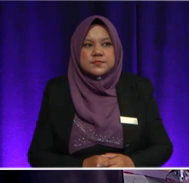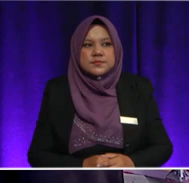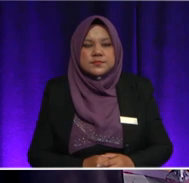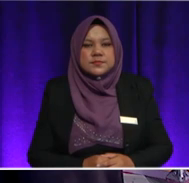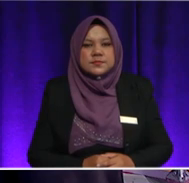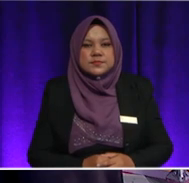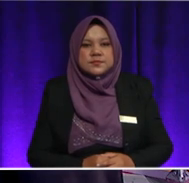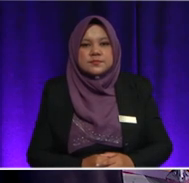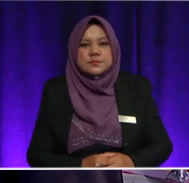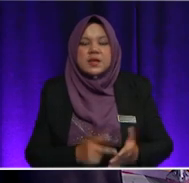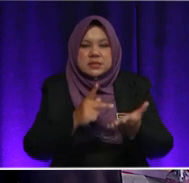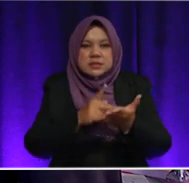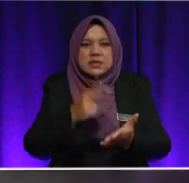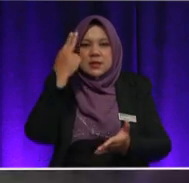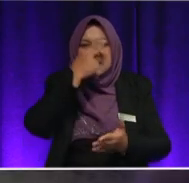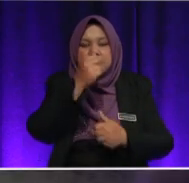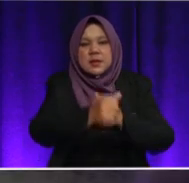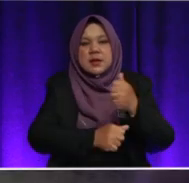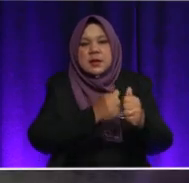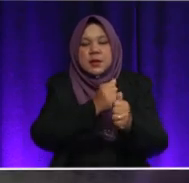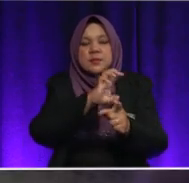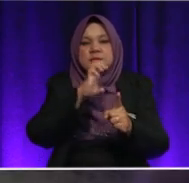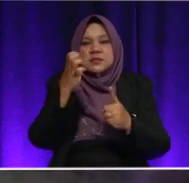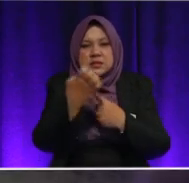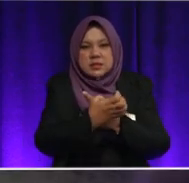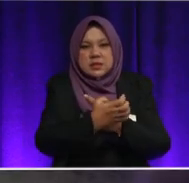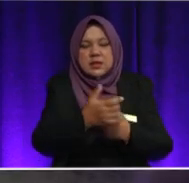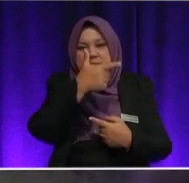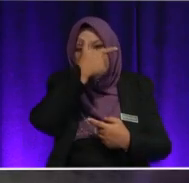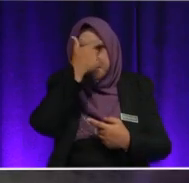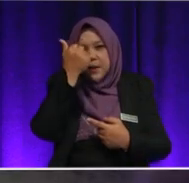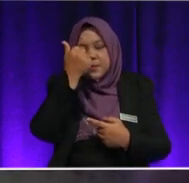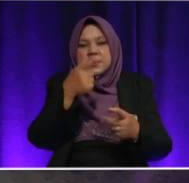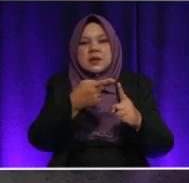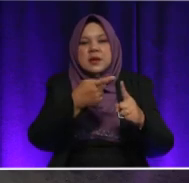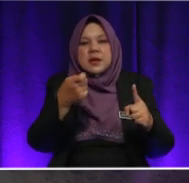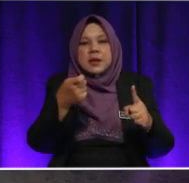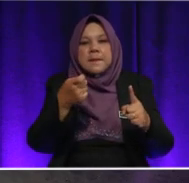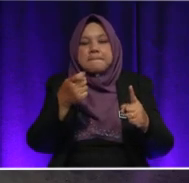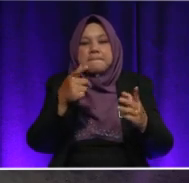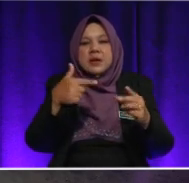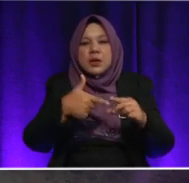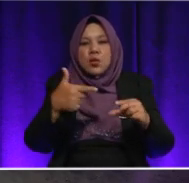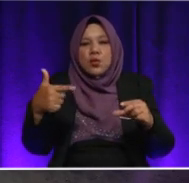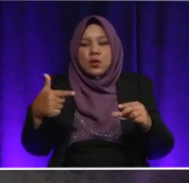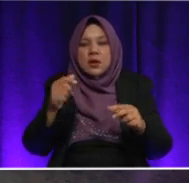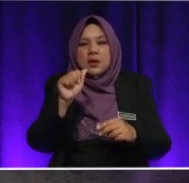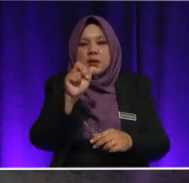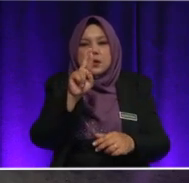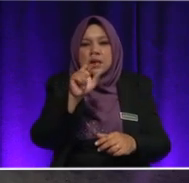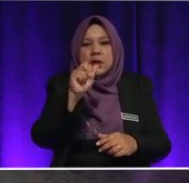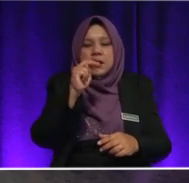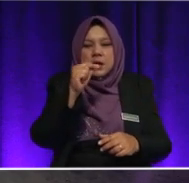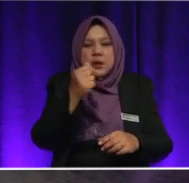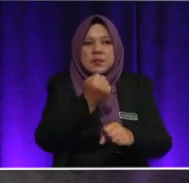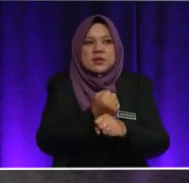terhadap alam sekitar akibat daripada perlombongan arah batu Oke boleh kita terus